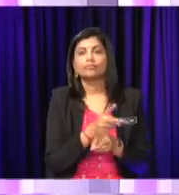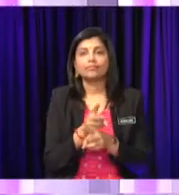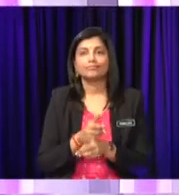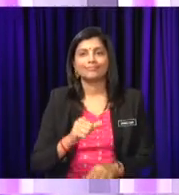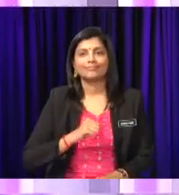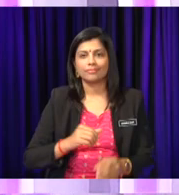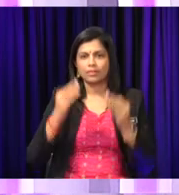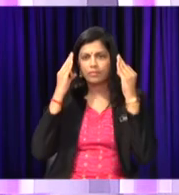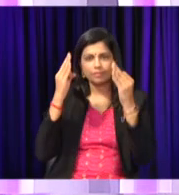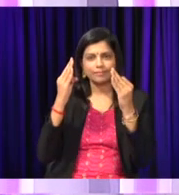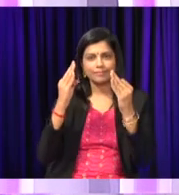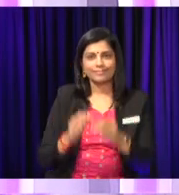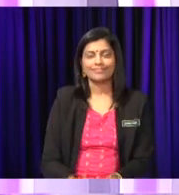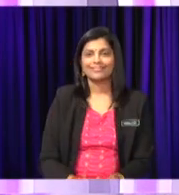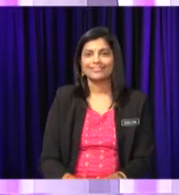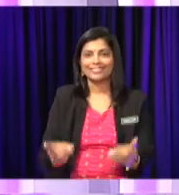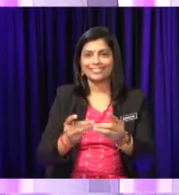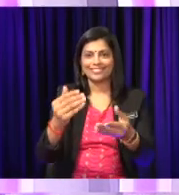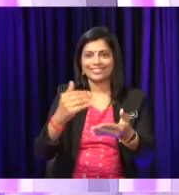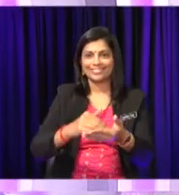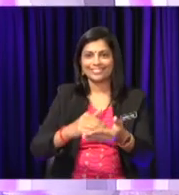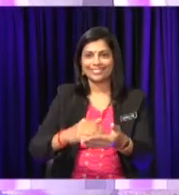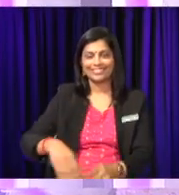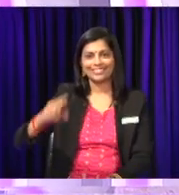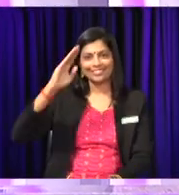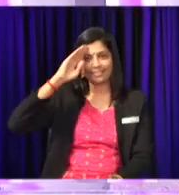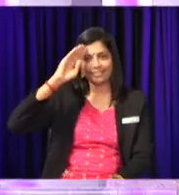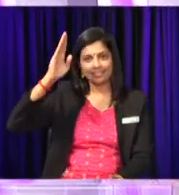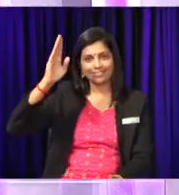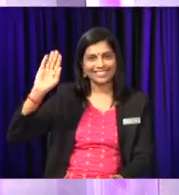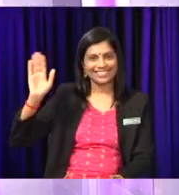jangan akal-akal terus Kalian menonton jadi TV MM